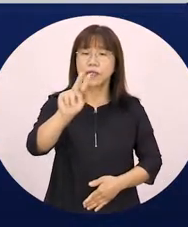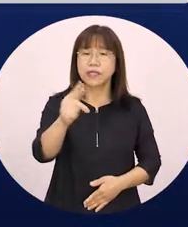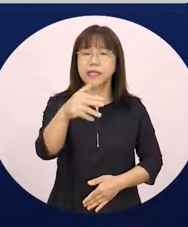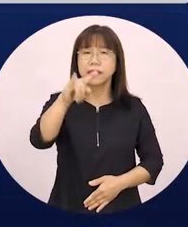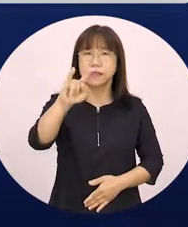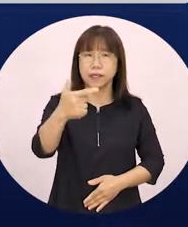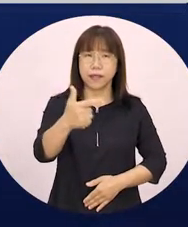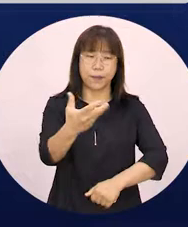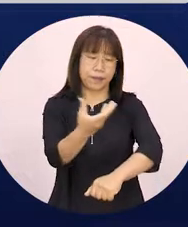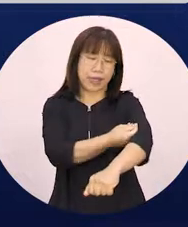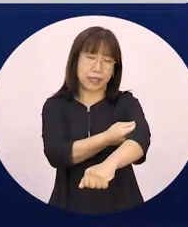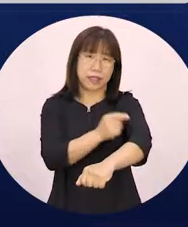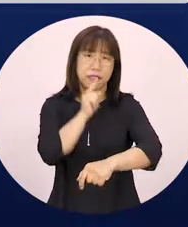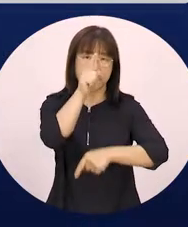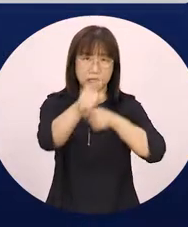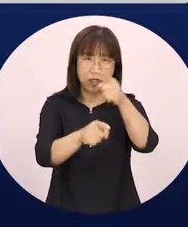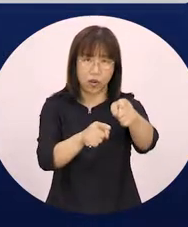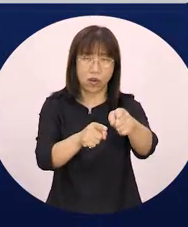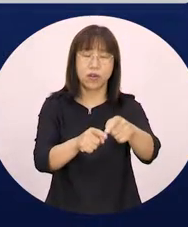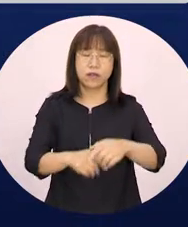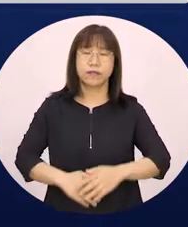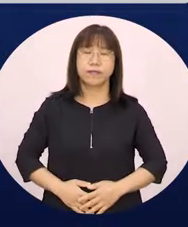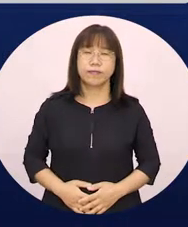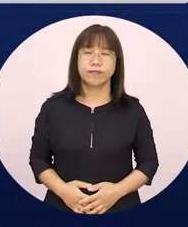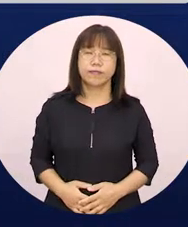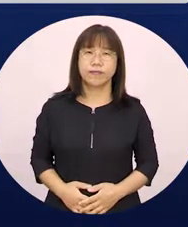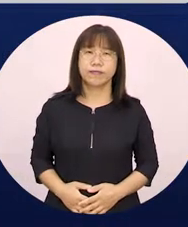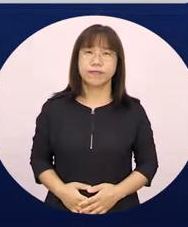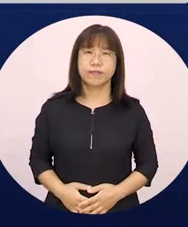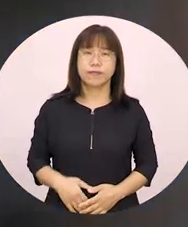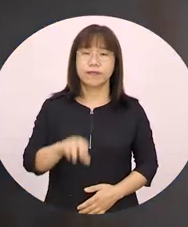코로나19 얀센백신 접종 신청을 받습니다.